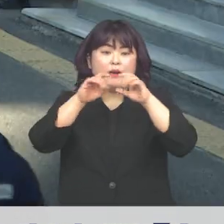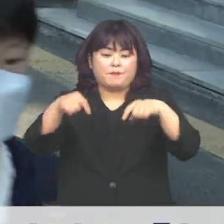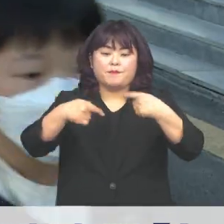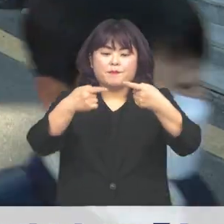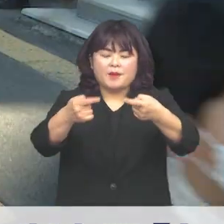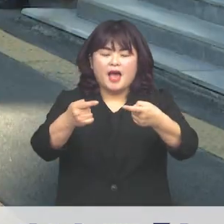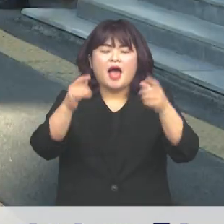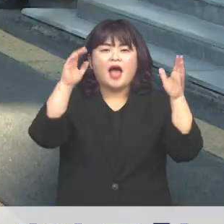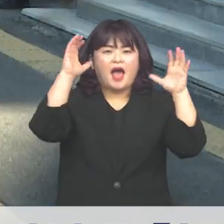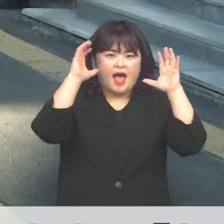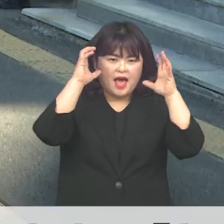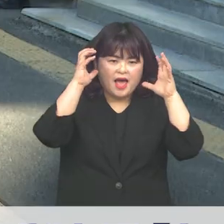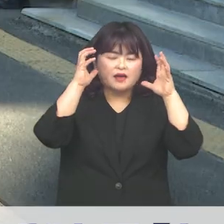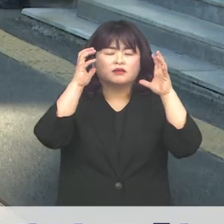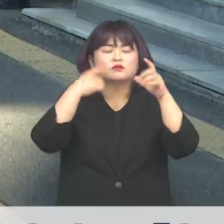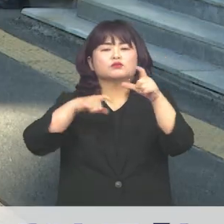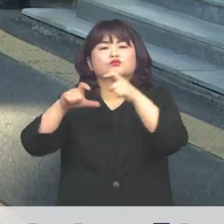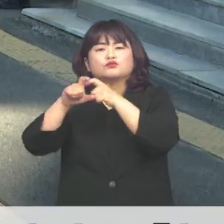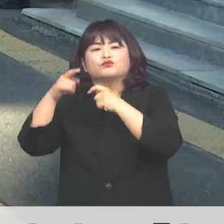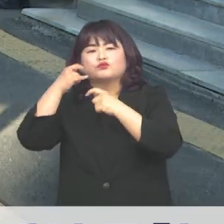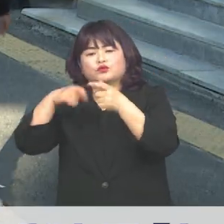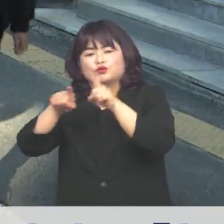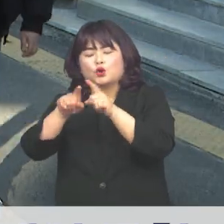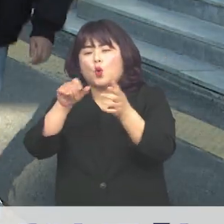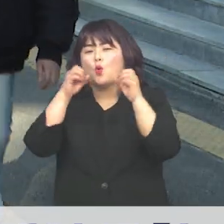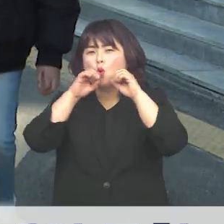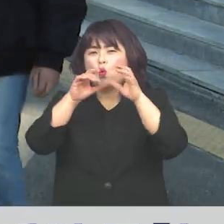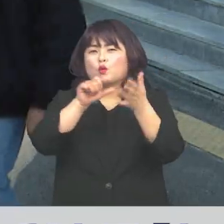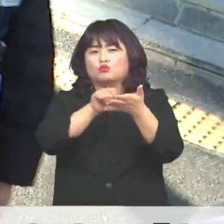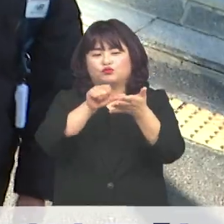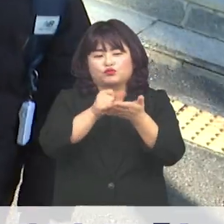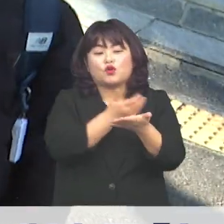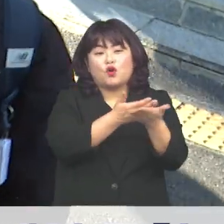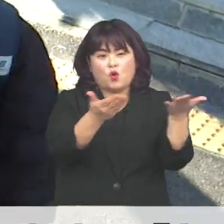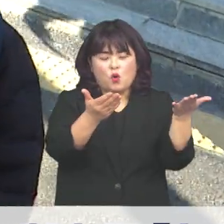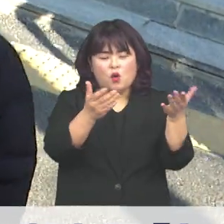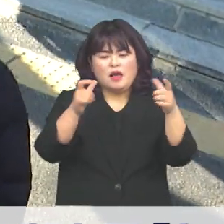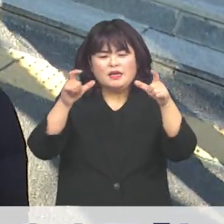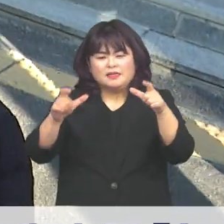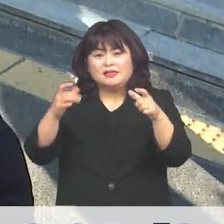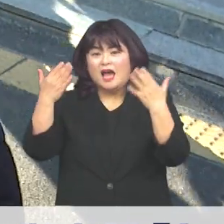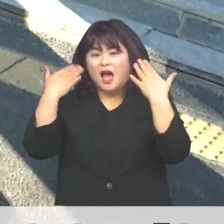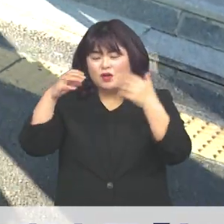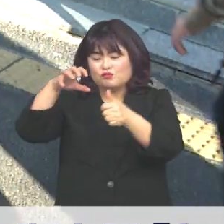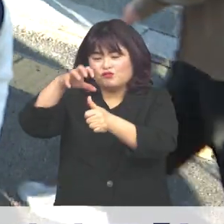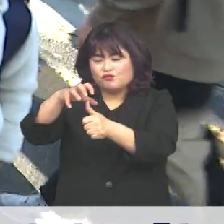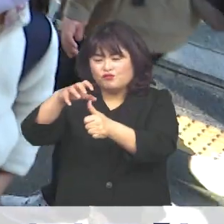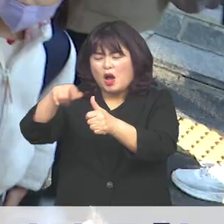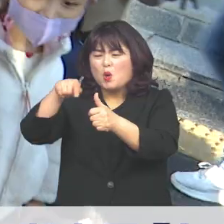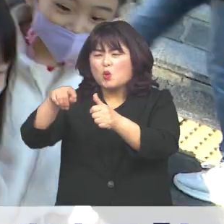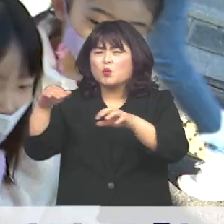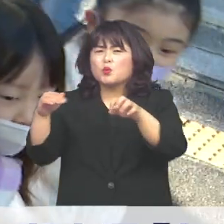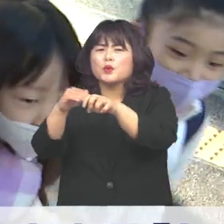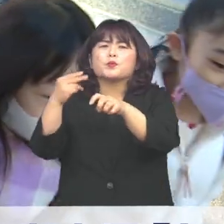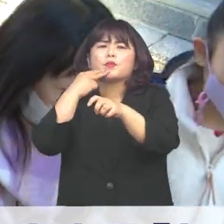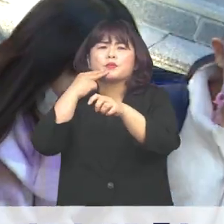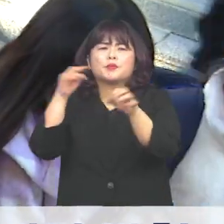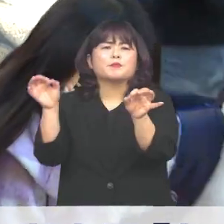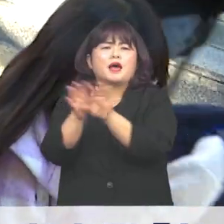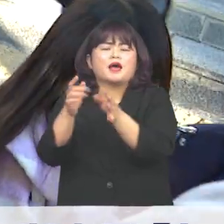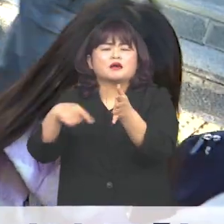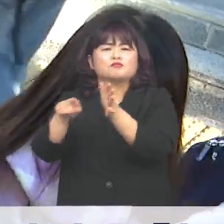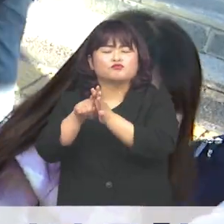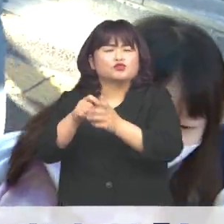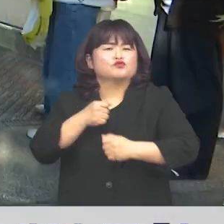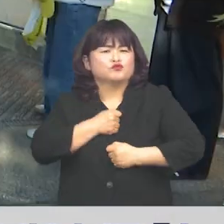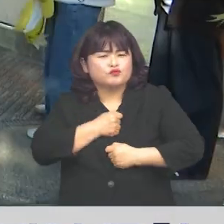동참해 아이들과 시민에게 교통안전 홍보 물품을 전달하고 스쿨존 내 어린이 교통사고 제로를 위한